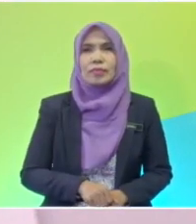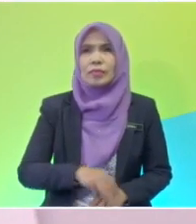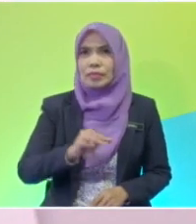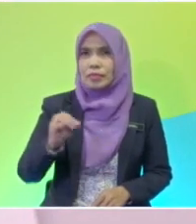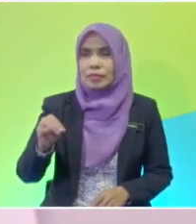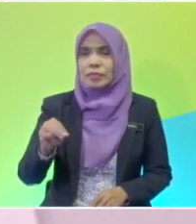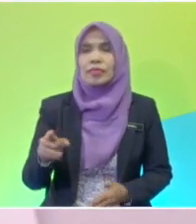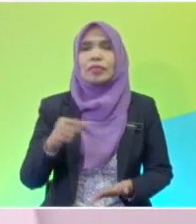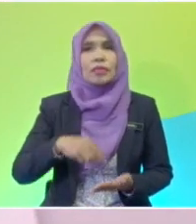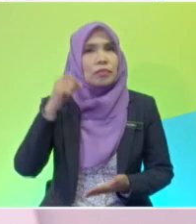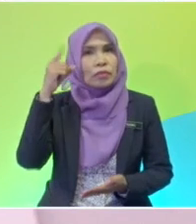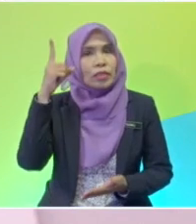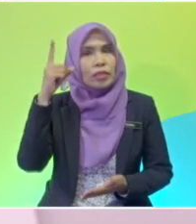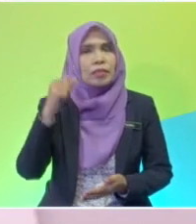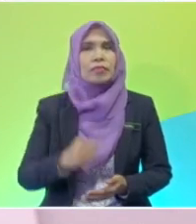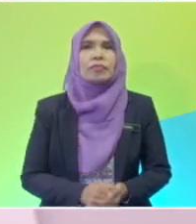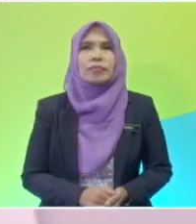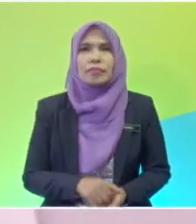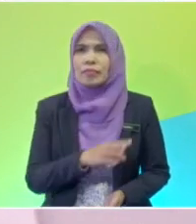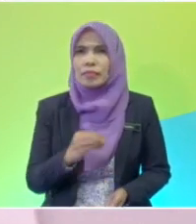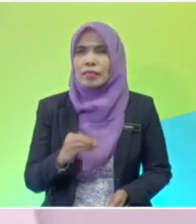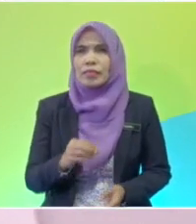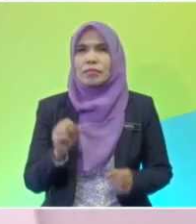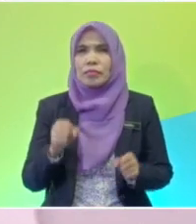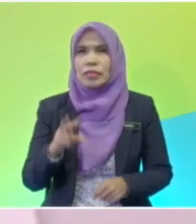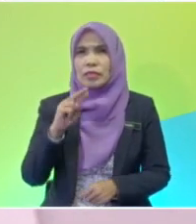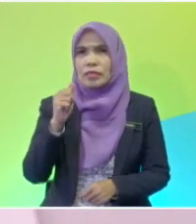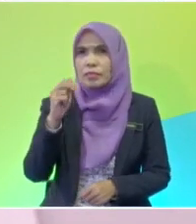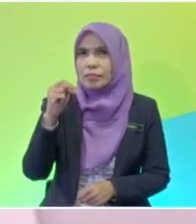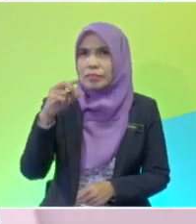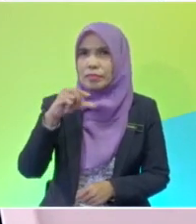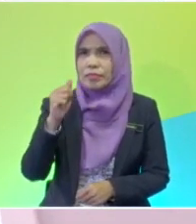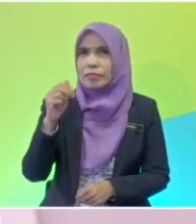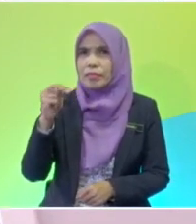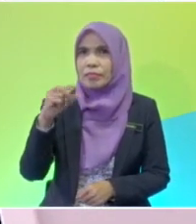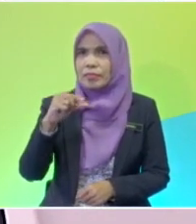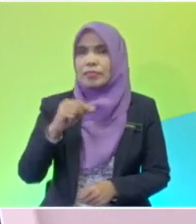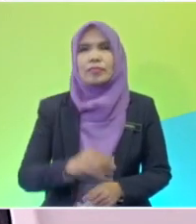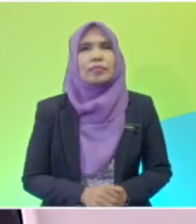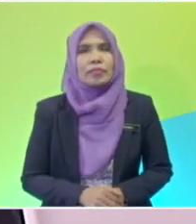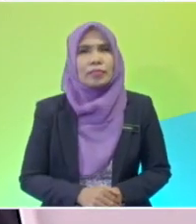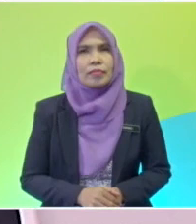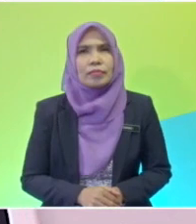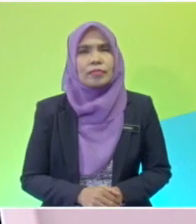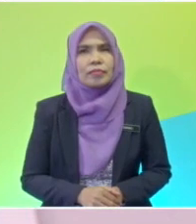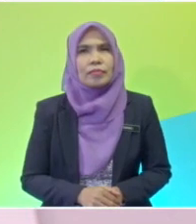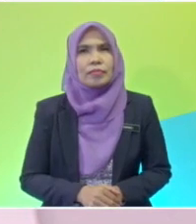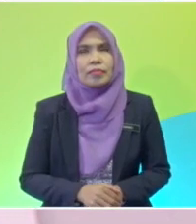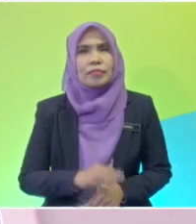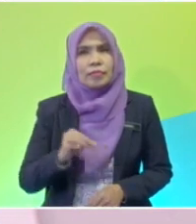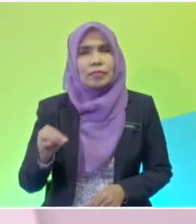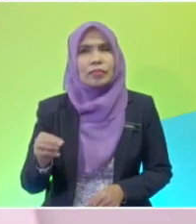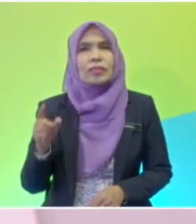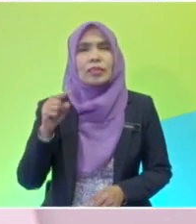merancang Miko apa yang sesuai dengan dirida dan menyebabkan yang berlaku ialah dia akan mengurangkan rasa tekanan kepada